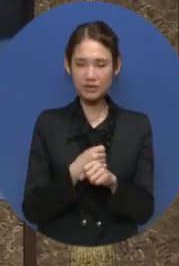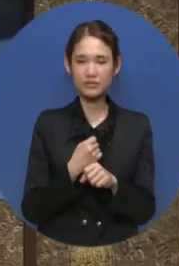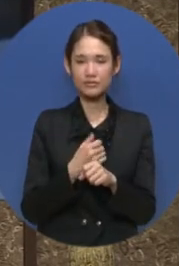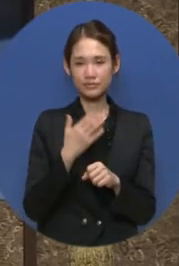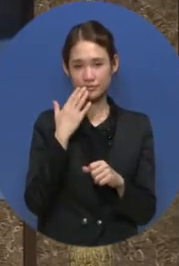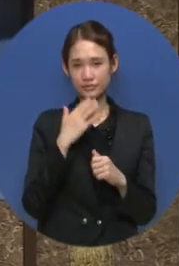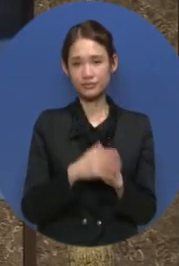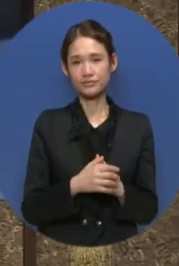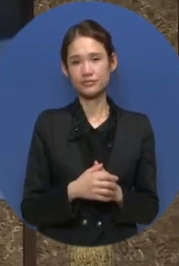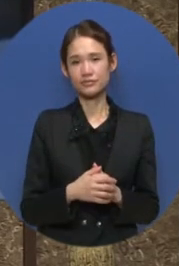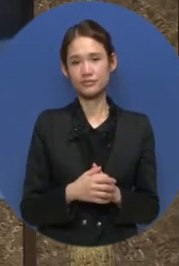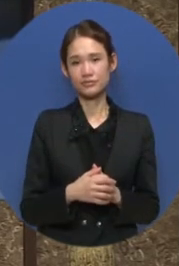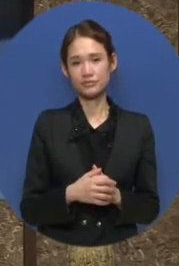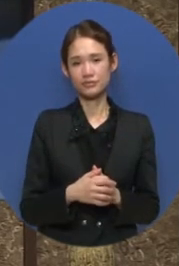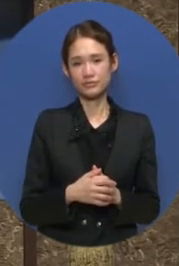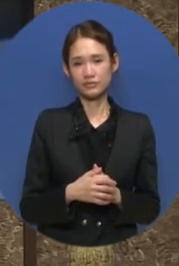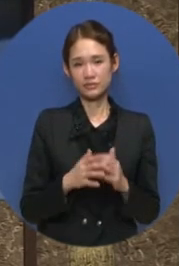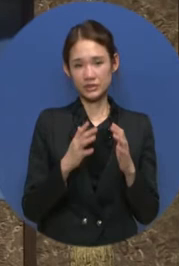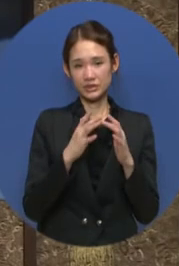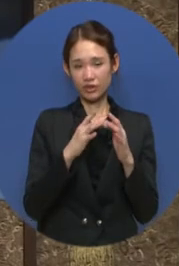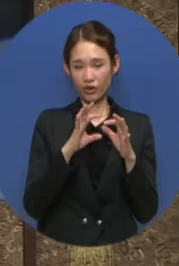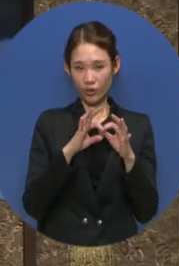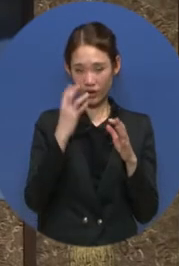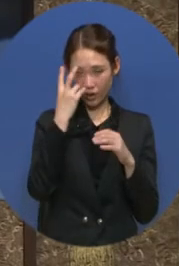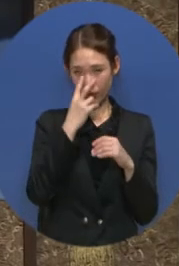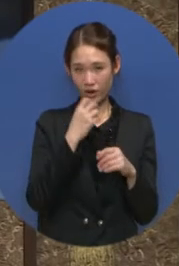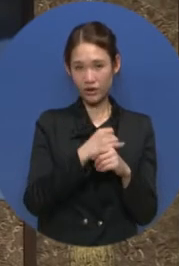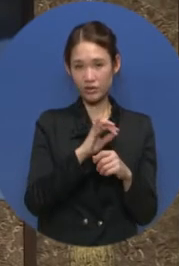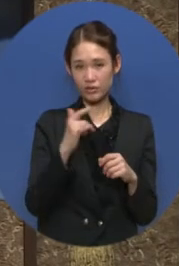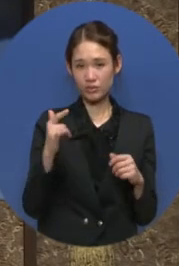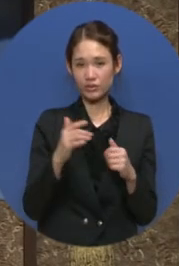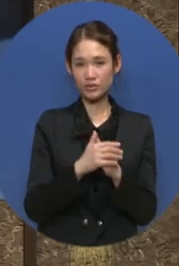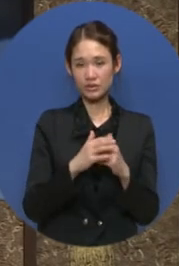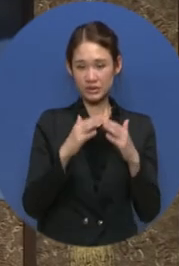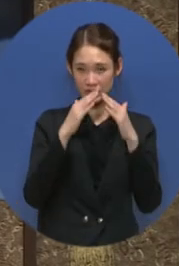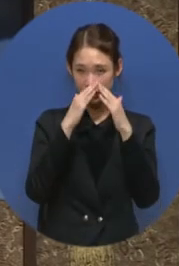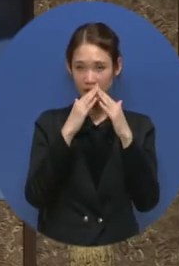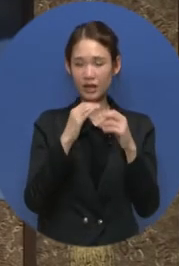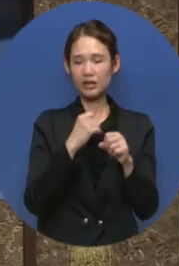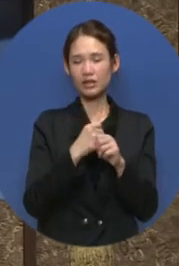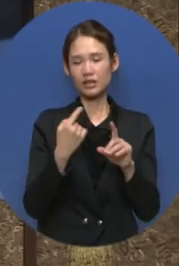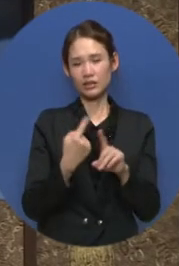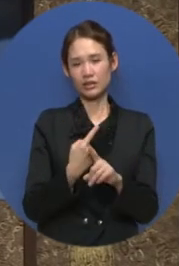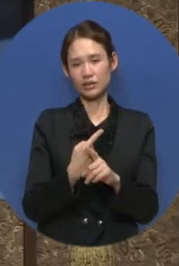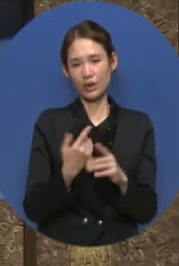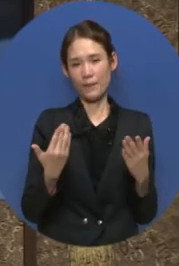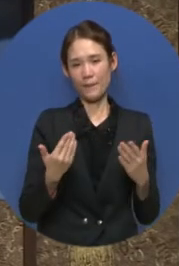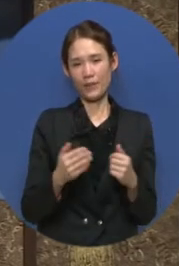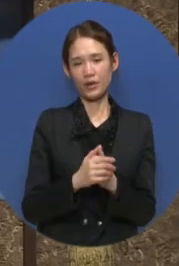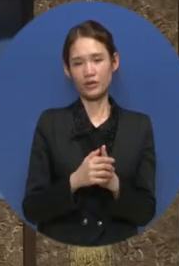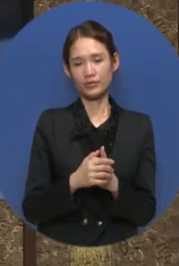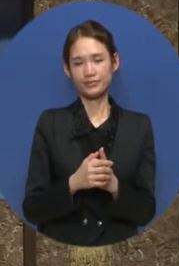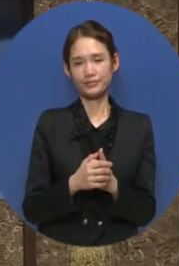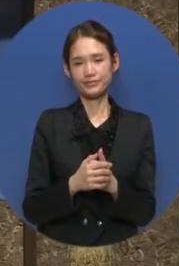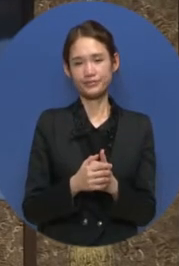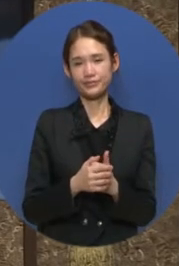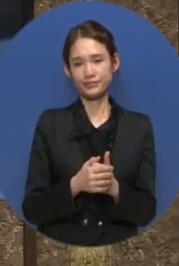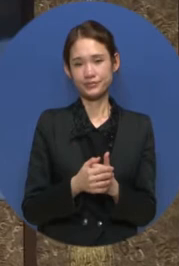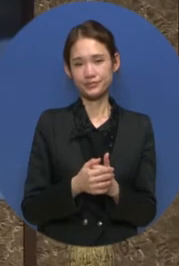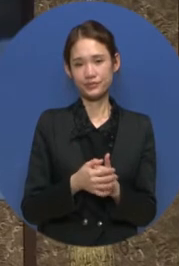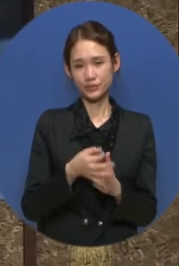이제 뭐 그 쇼핑몰 관리라든가 이런 거 그런 분들은 재택근무로 돌리고 아. 그래서